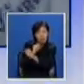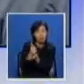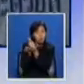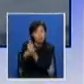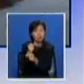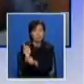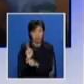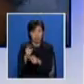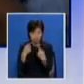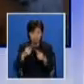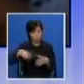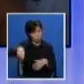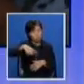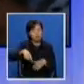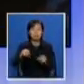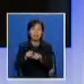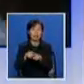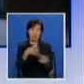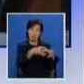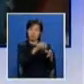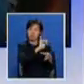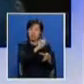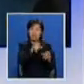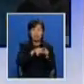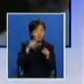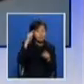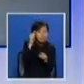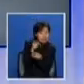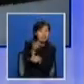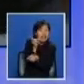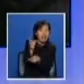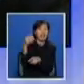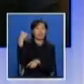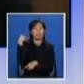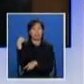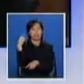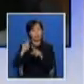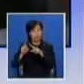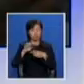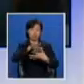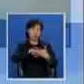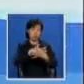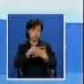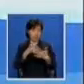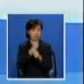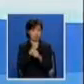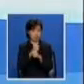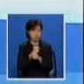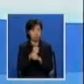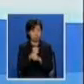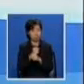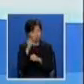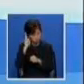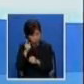คนเหล่านี้ก็กลายเป็นเหยื่อของกลุ่มผู้ไม่หวังดีได้อยู่ตลอดเวลาเพราะฉะนั้นแนวทางการทำงานนั้นก็คงจะต้องมีการปรึกษาห